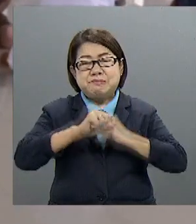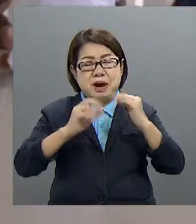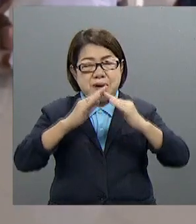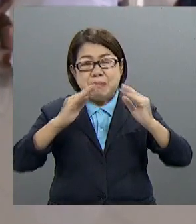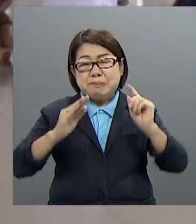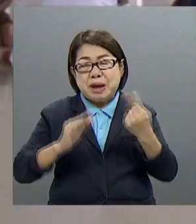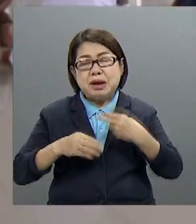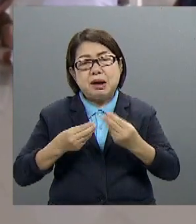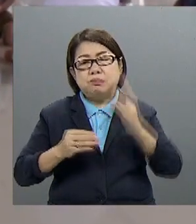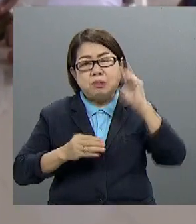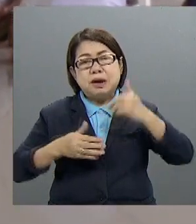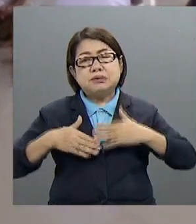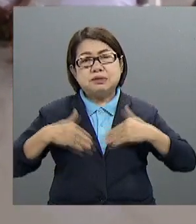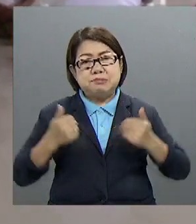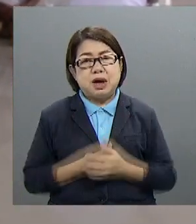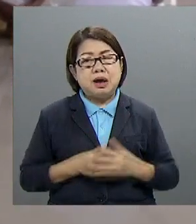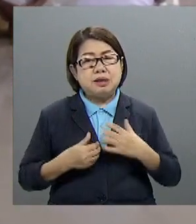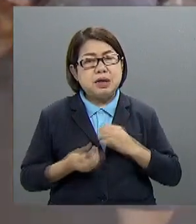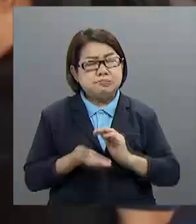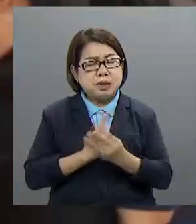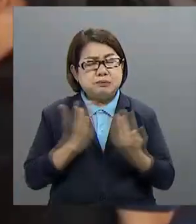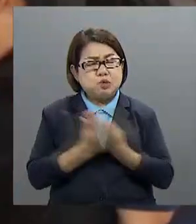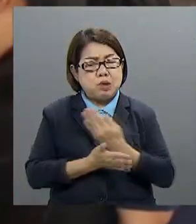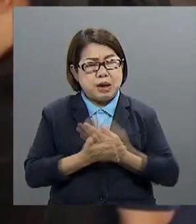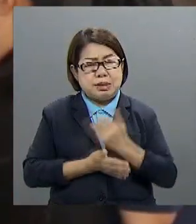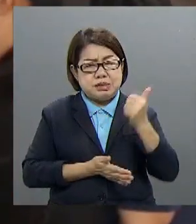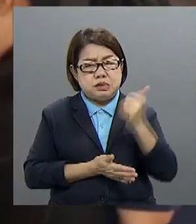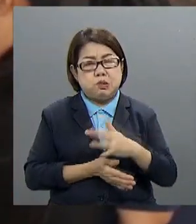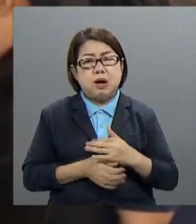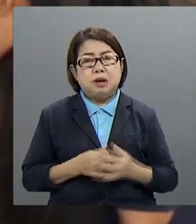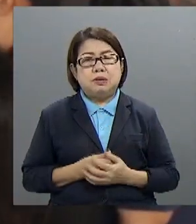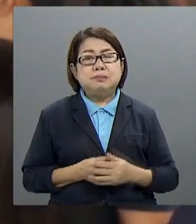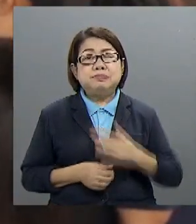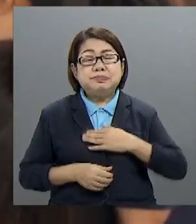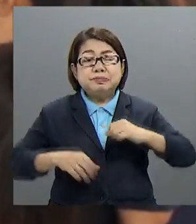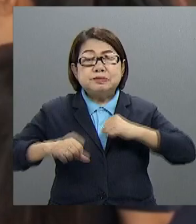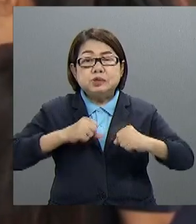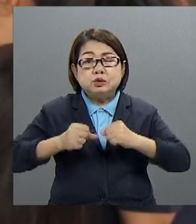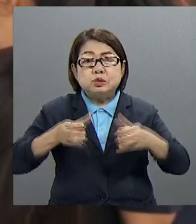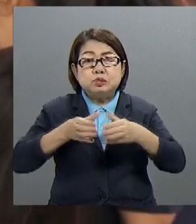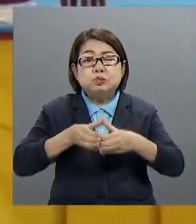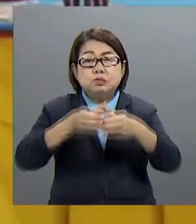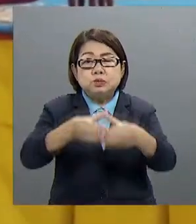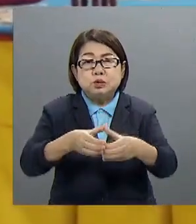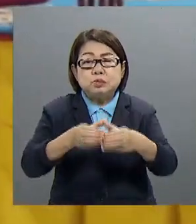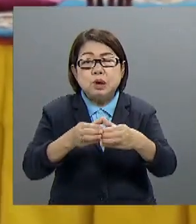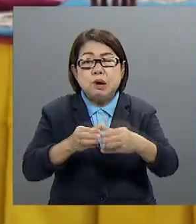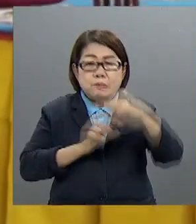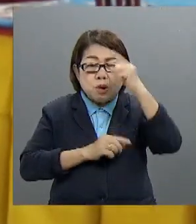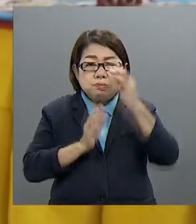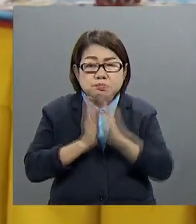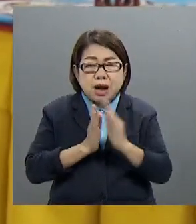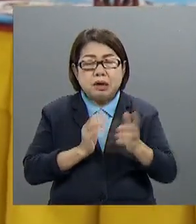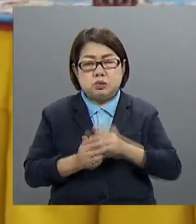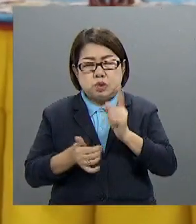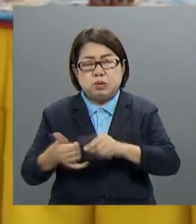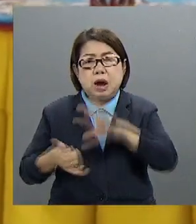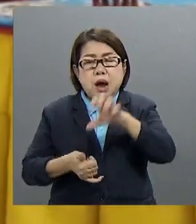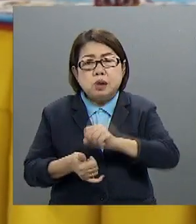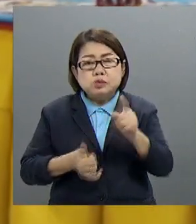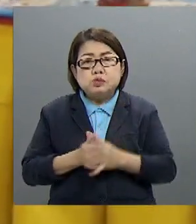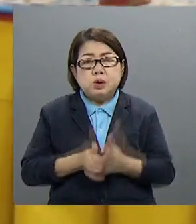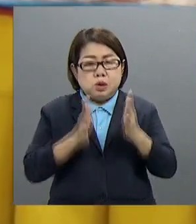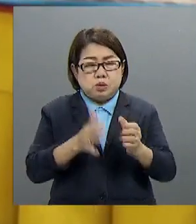จ้าของให้มันดีขึ้นเหมือนเก่าครับ เด็กและเยาวชนที่เข้าร่วมโครงการจะเป็นผู้ที่ได้รับการประเมินคัดกรองจากเจ้าหน้าที่ผู้ที่เกี่ยวข้องต